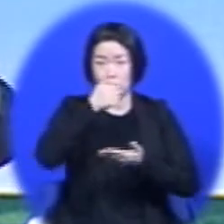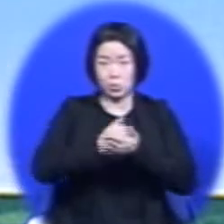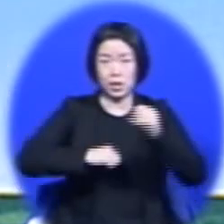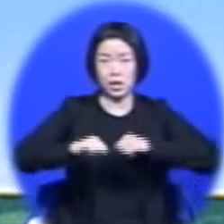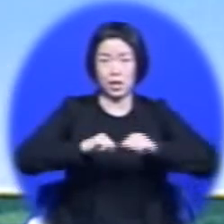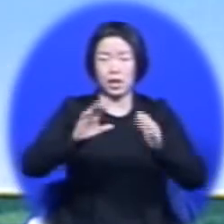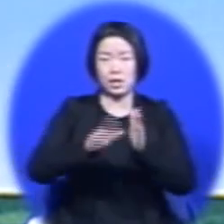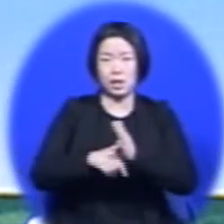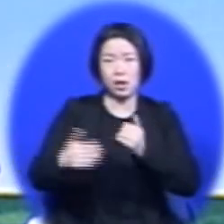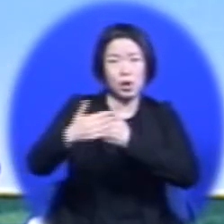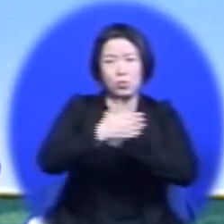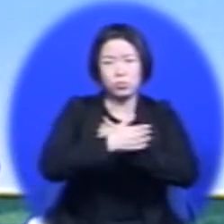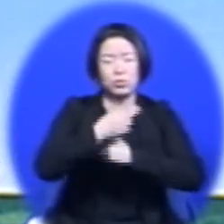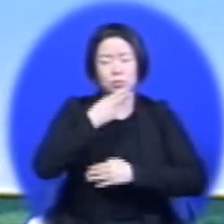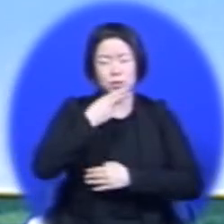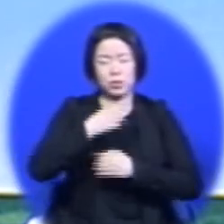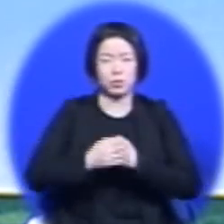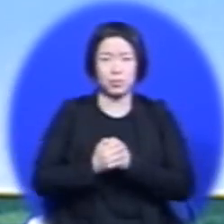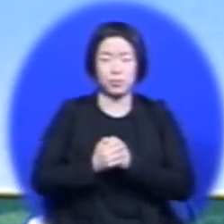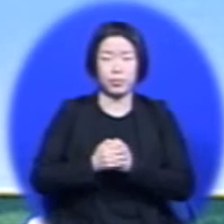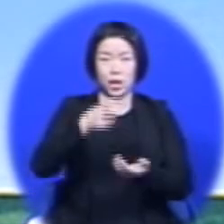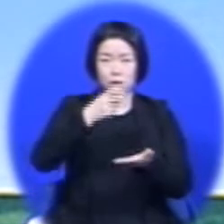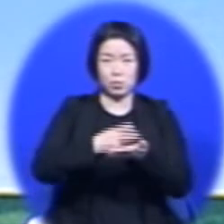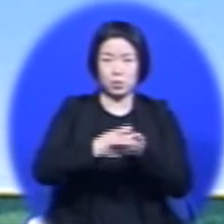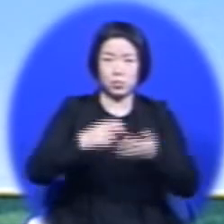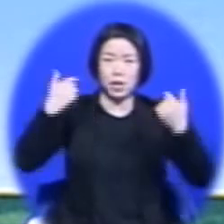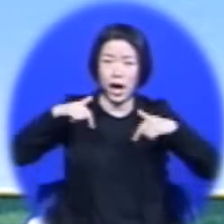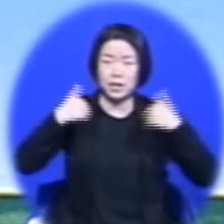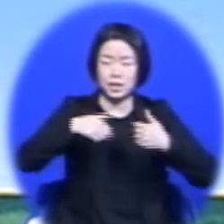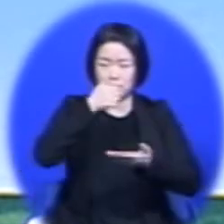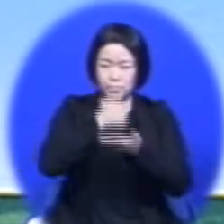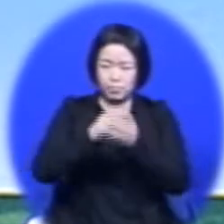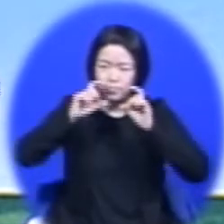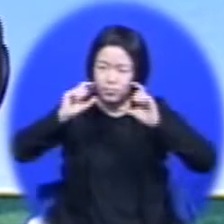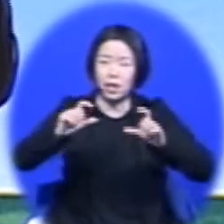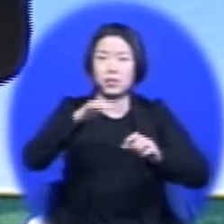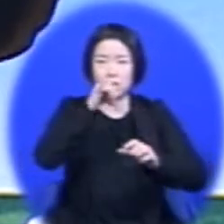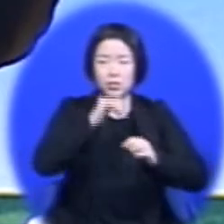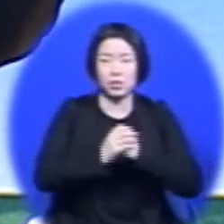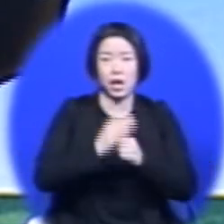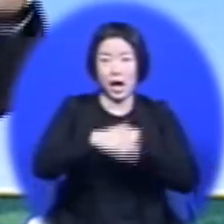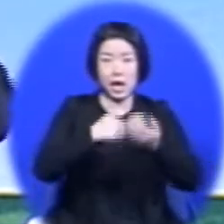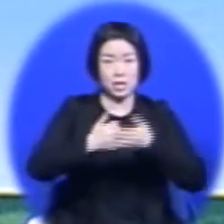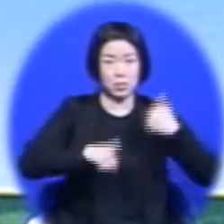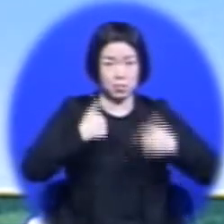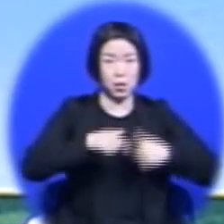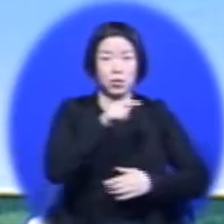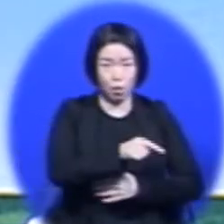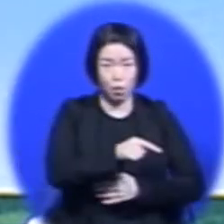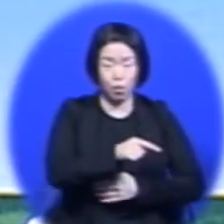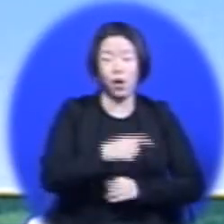우리를 품어주지 못합니다. 율법은 언제나 정죄만 합니다. 하나님이 기뻐하시는 것과